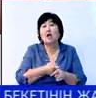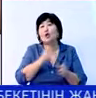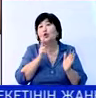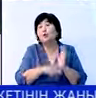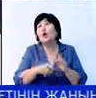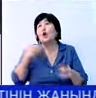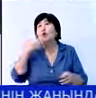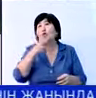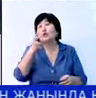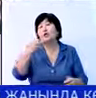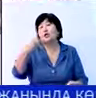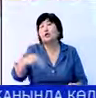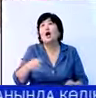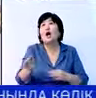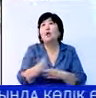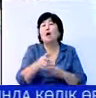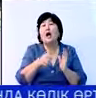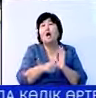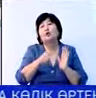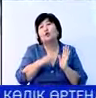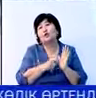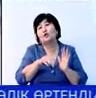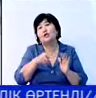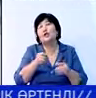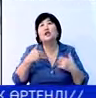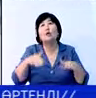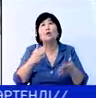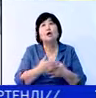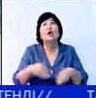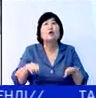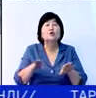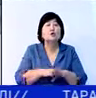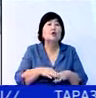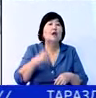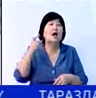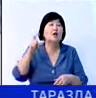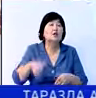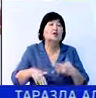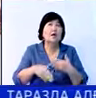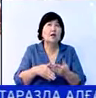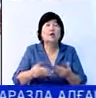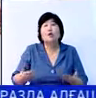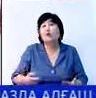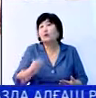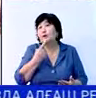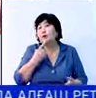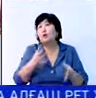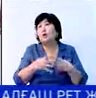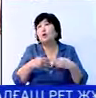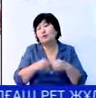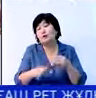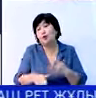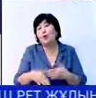80, күріш 220, балық 600-700 теңгеден босатылды. Сондай-ақ шаруалардың демеушілігімен тұрмысы төмен отбасыларға